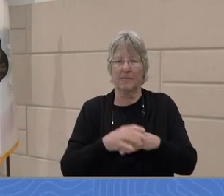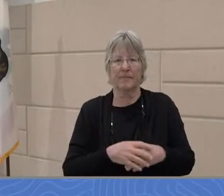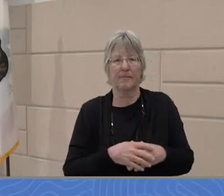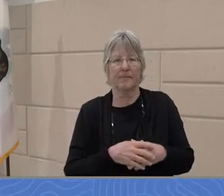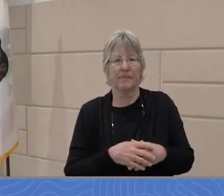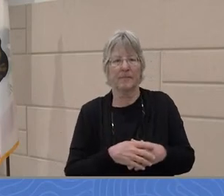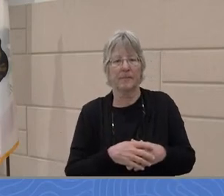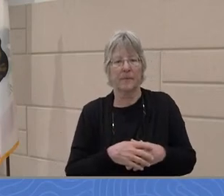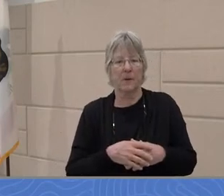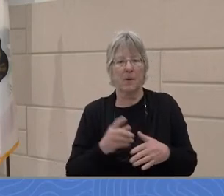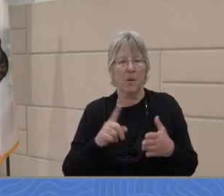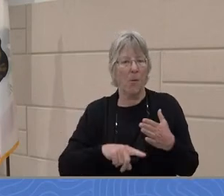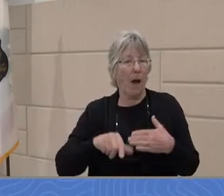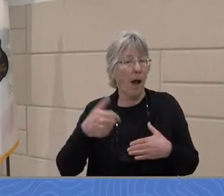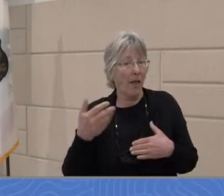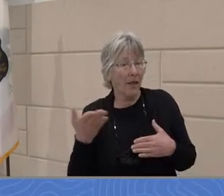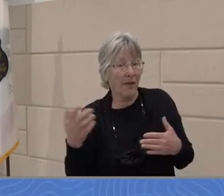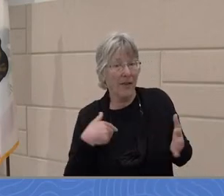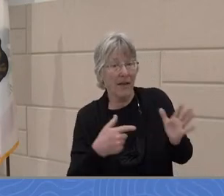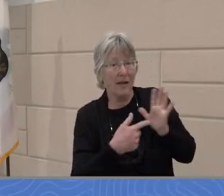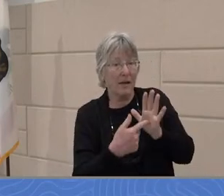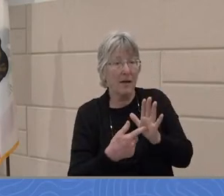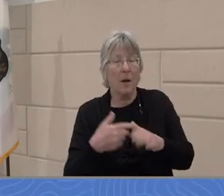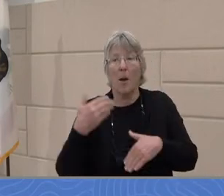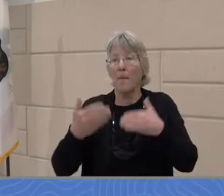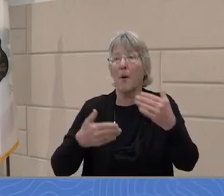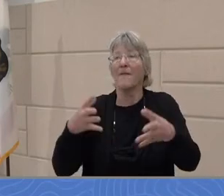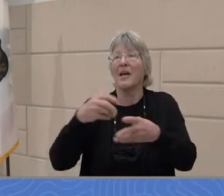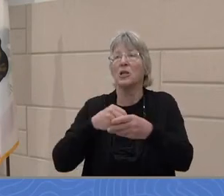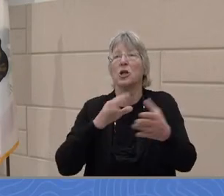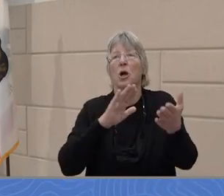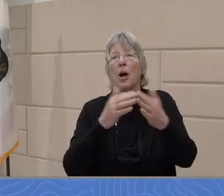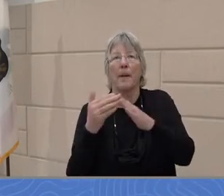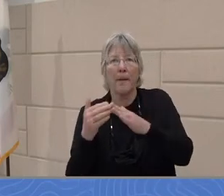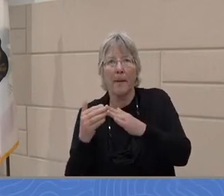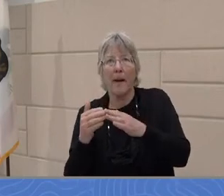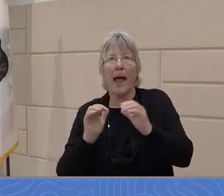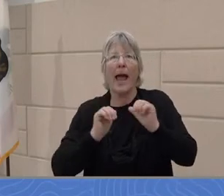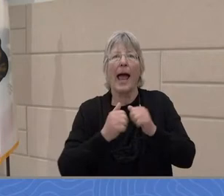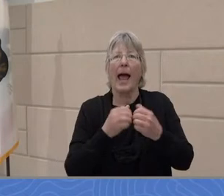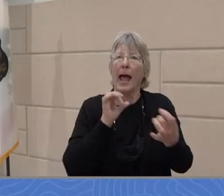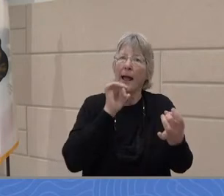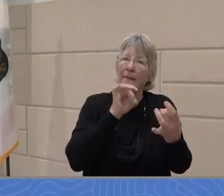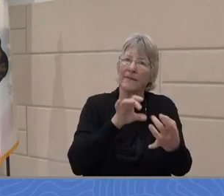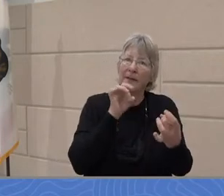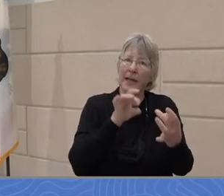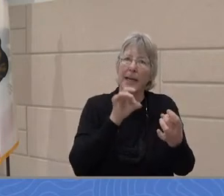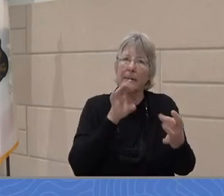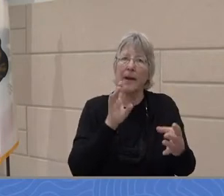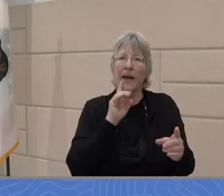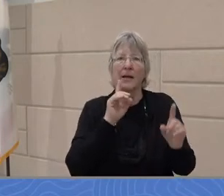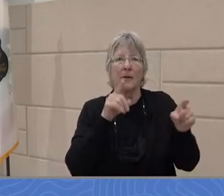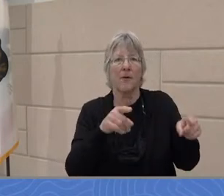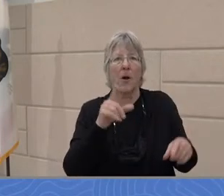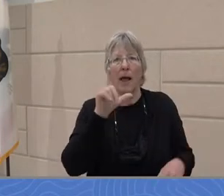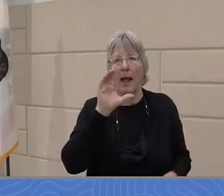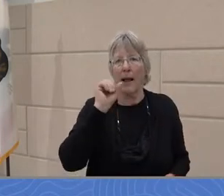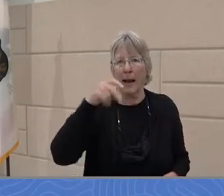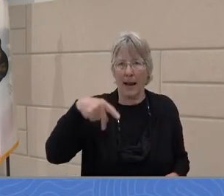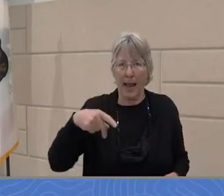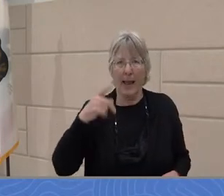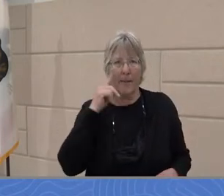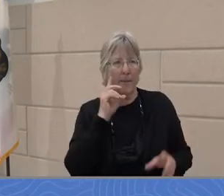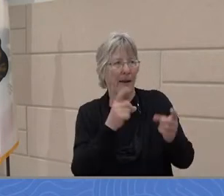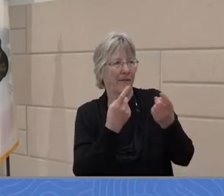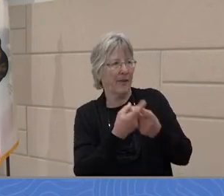ยเอาไว้ต่อได้เยอะตัวบานในเยนครสหกุมตัวยานาดำใบโยกั